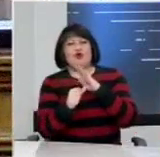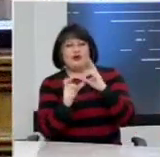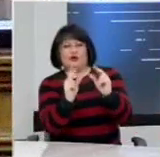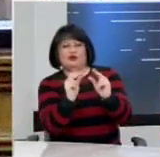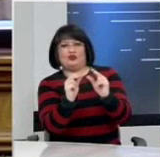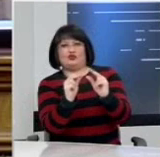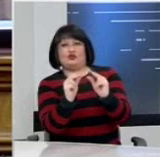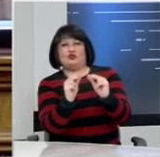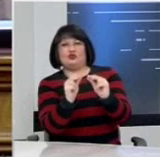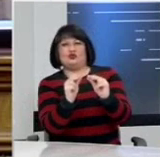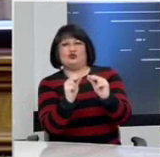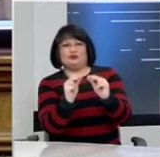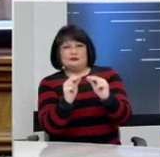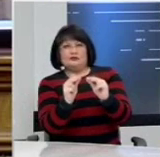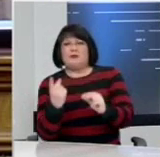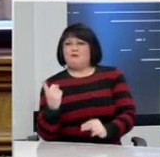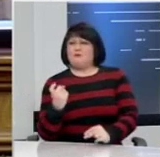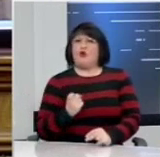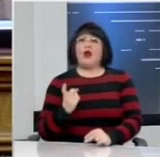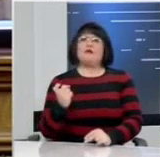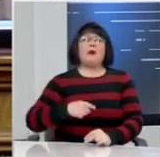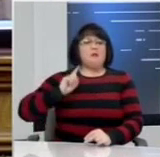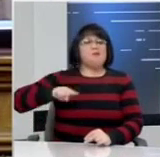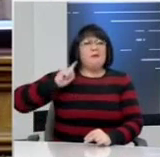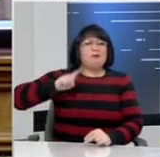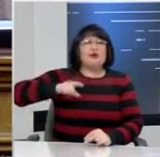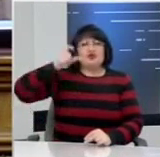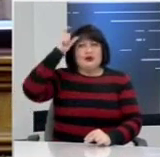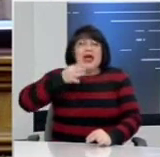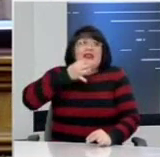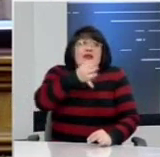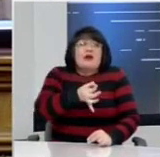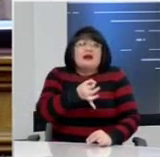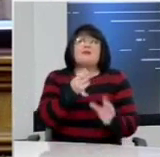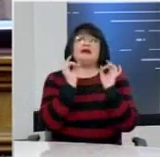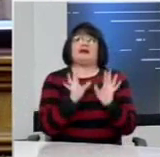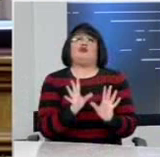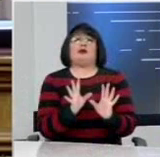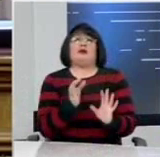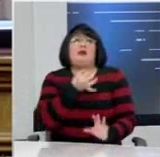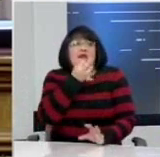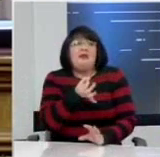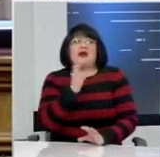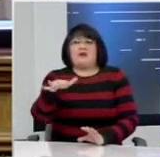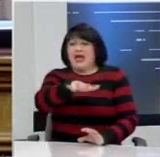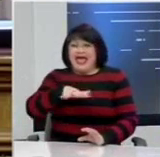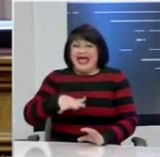εν μέσω έντονων προκλήσεων και παραβατικότητας και δεν έθεσε το θέμα των προκλήσεων στο Αιγαίο.